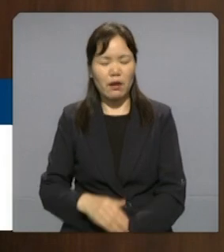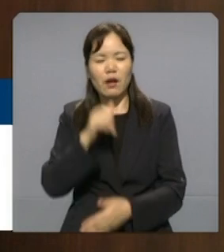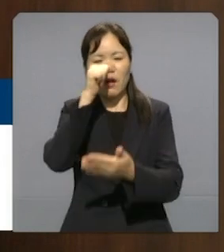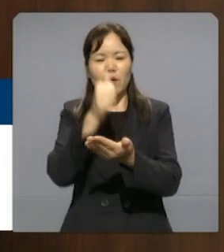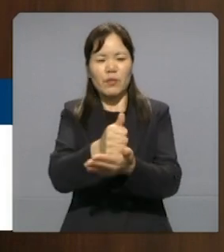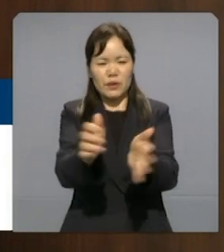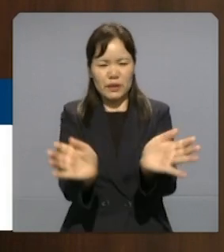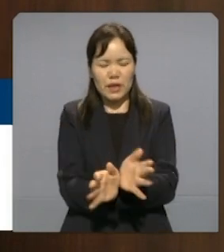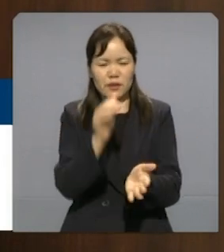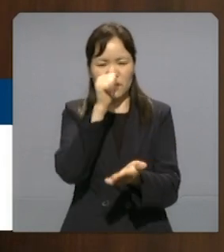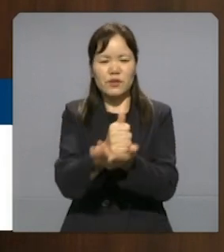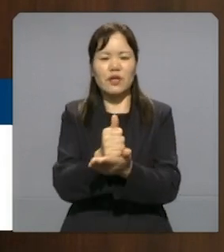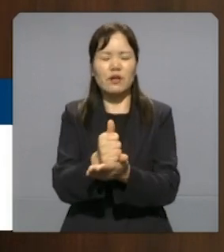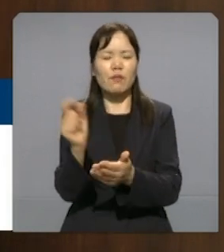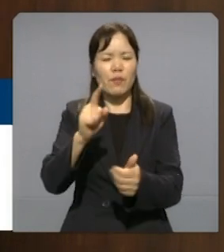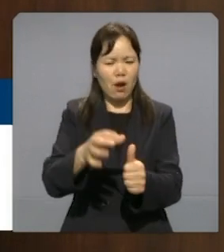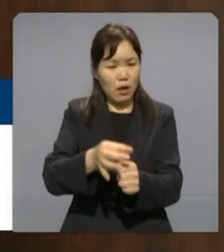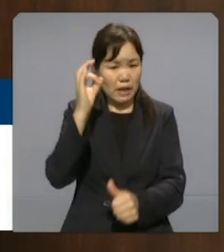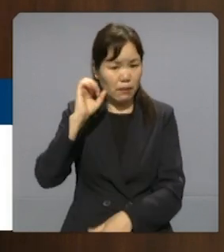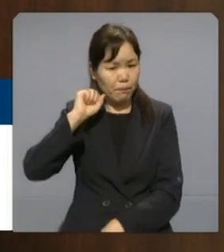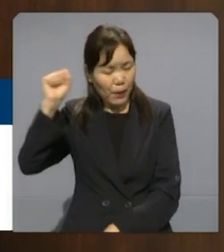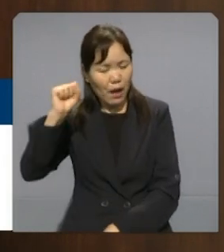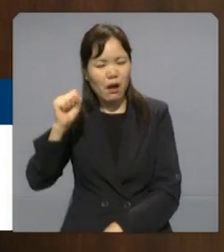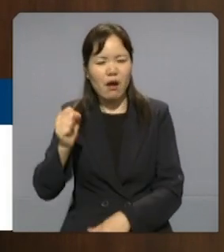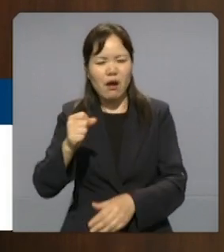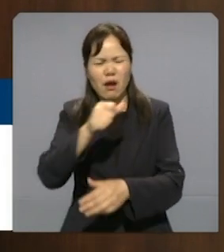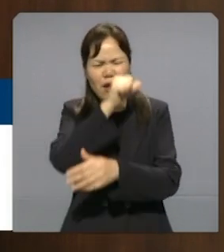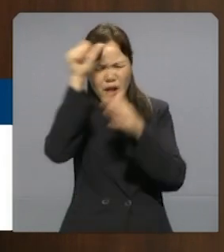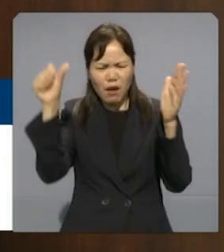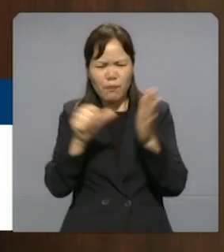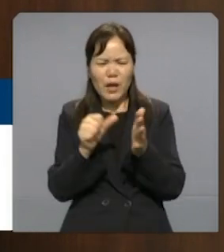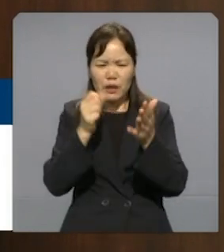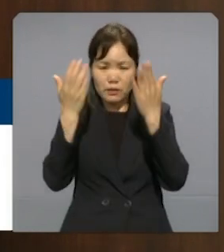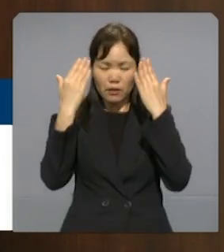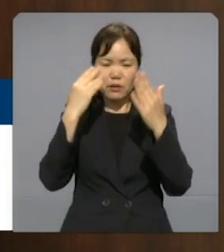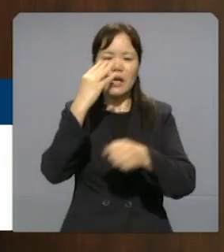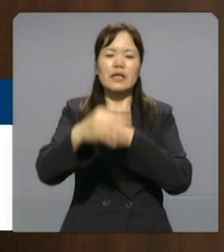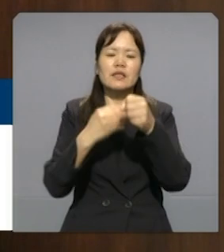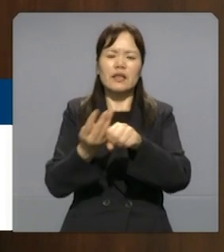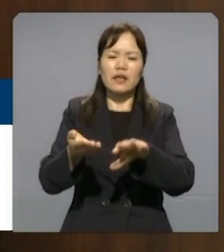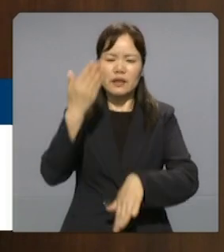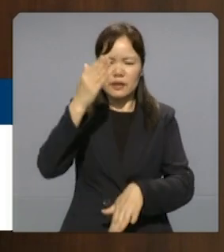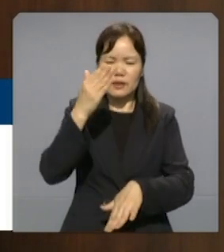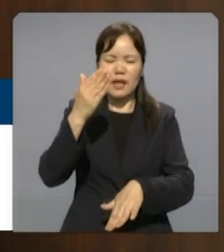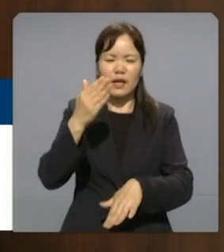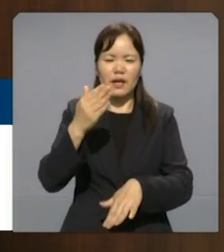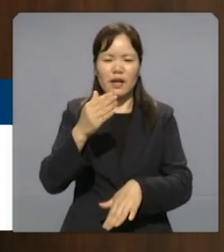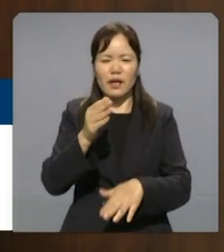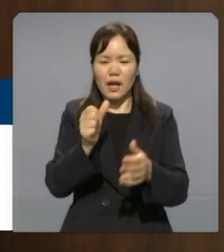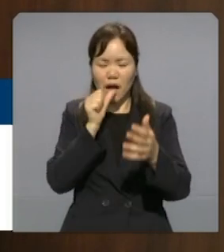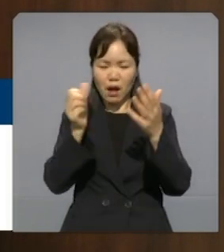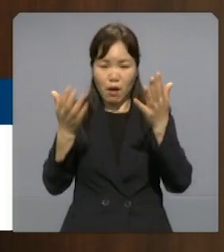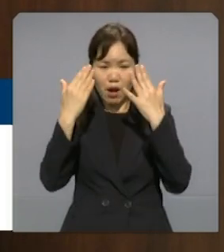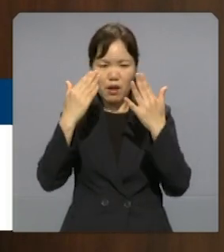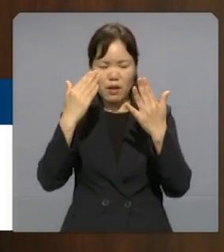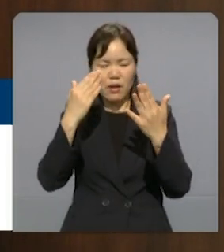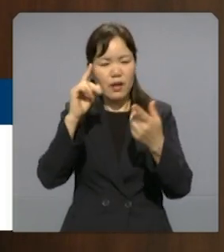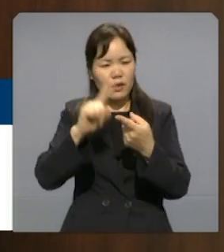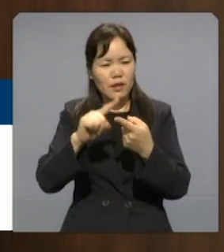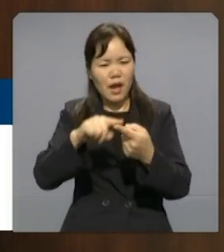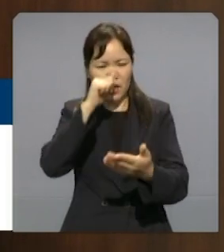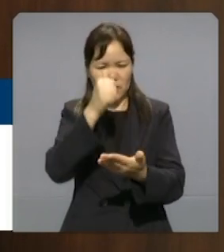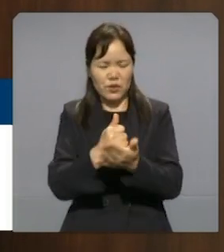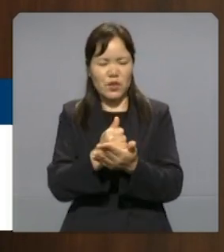조직체는 사용 무기 또는 4년 이상의 유기징역에 해당하는 범죄를 목적으로 단체를 조직했을